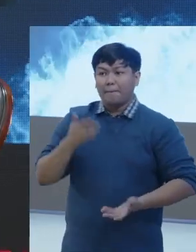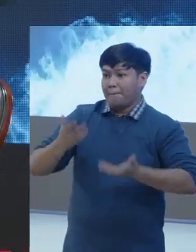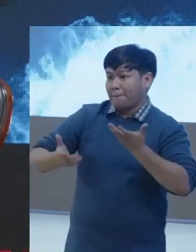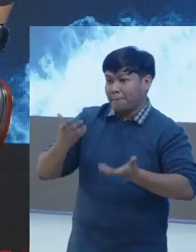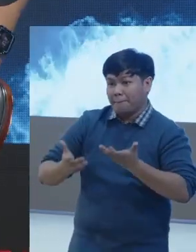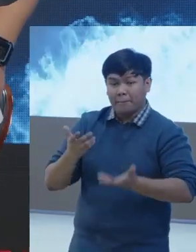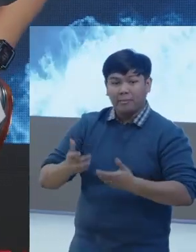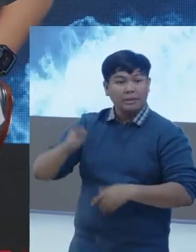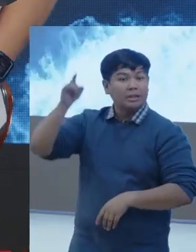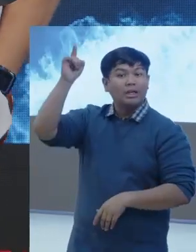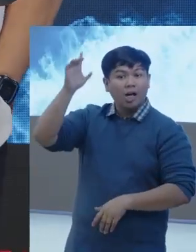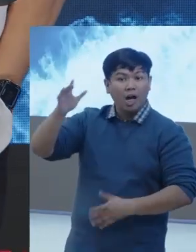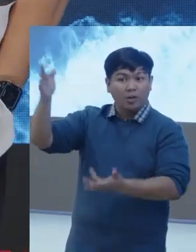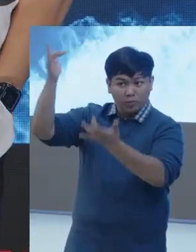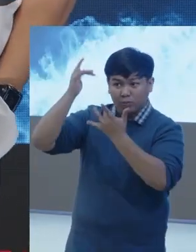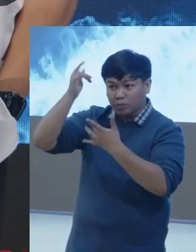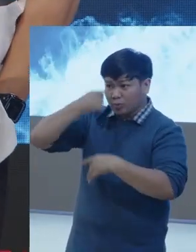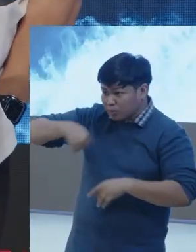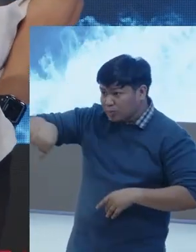sabi niya.